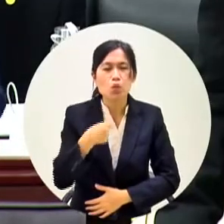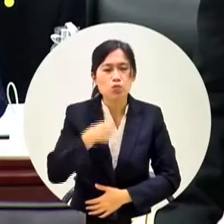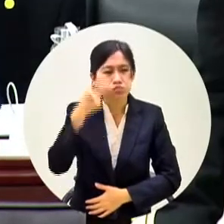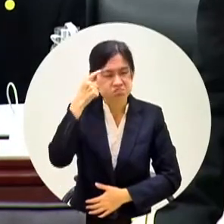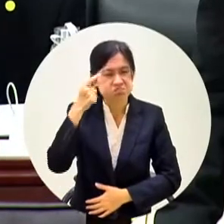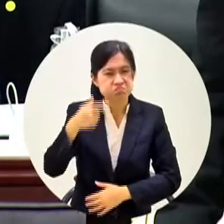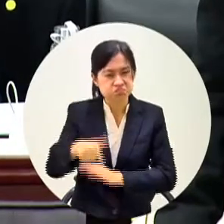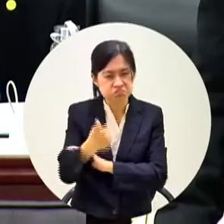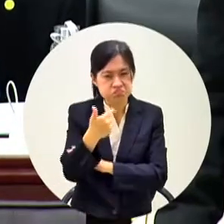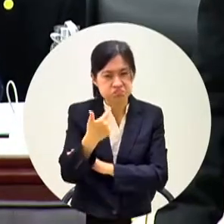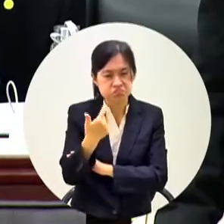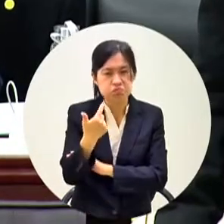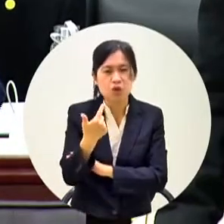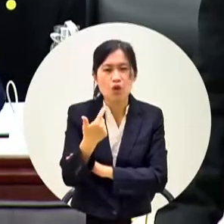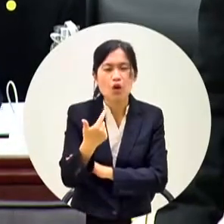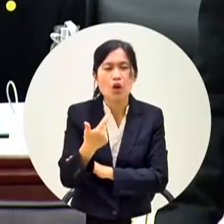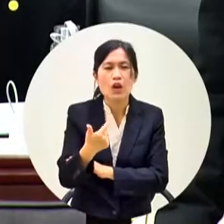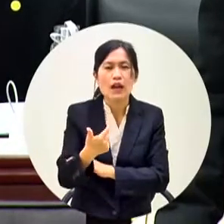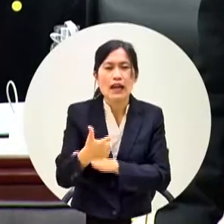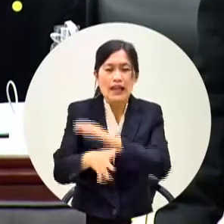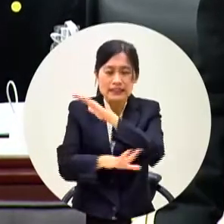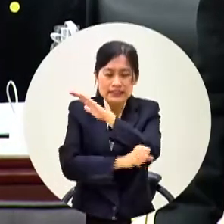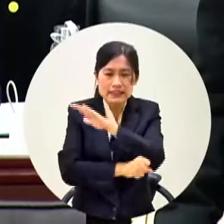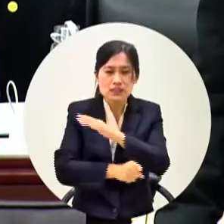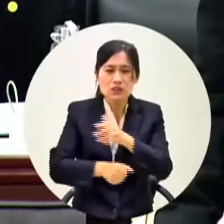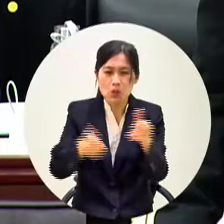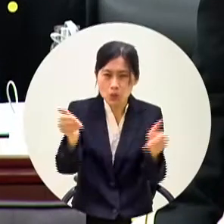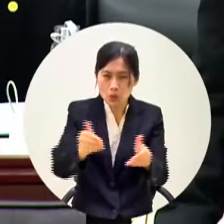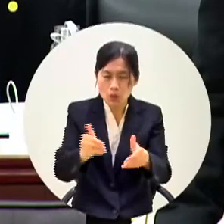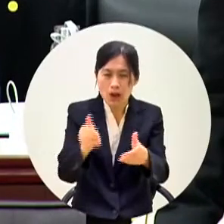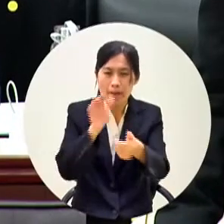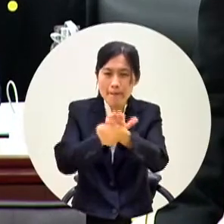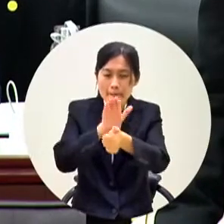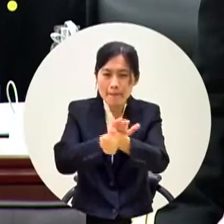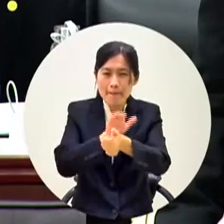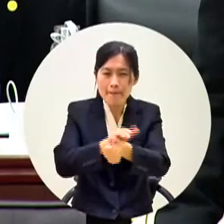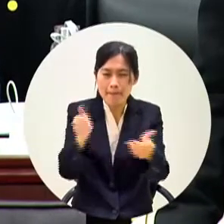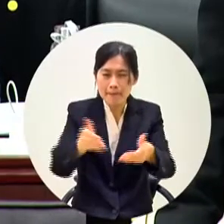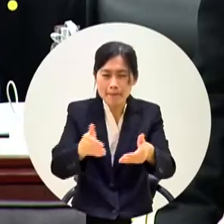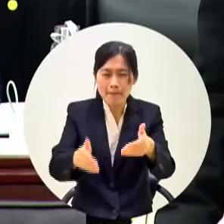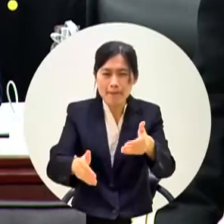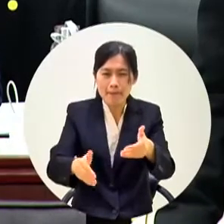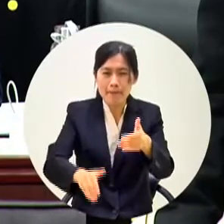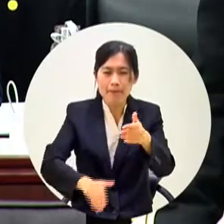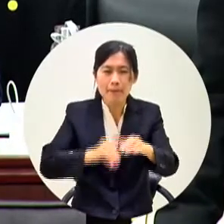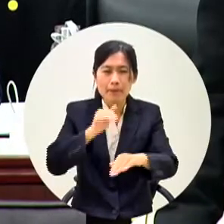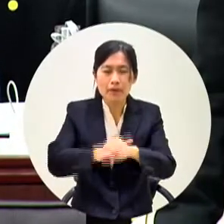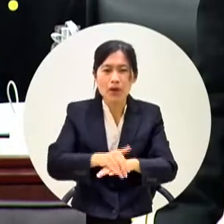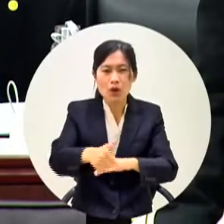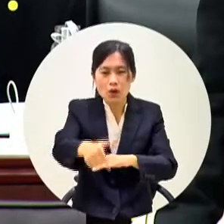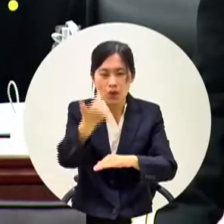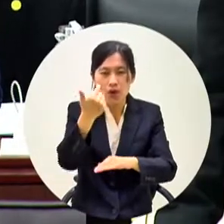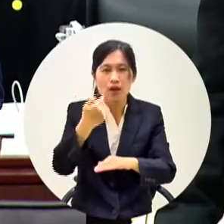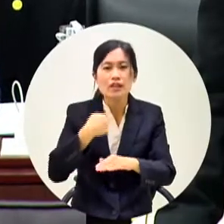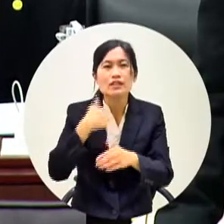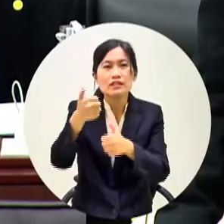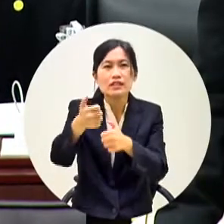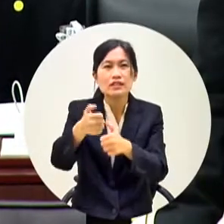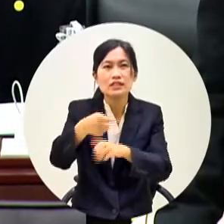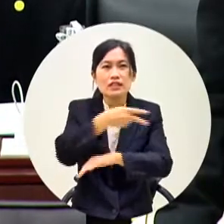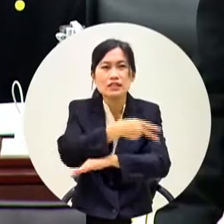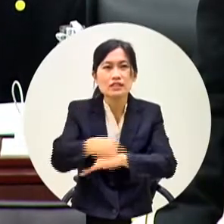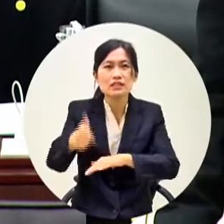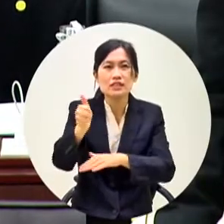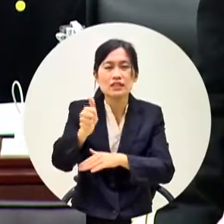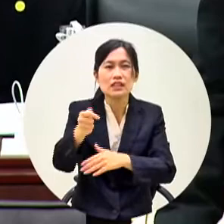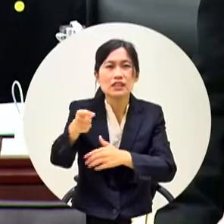础的这个工程，赶紧甲伊做好吼、喔。啊，所以较多多谢这个江议员的指教吼、